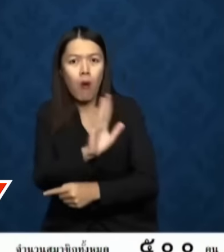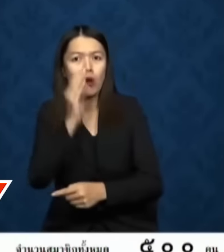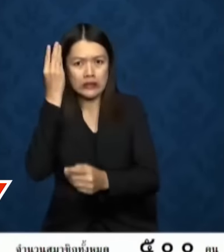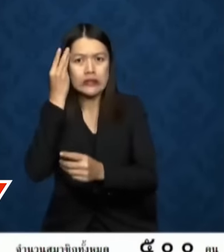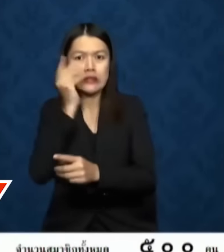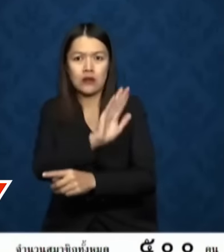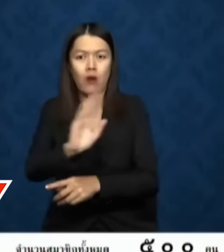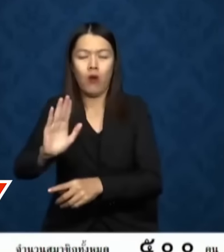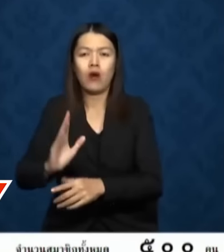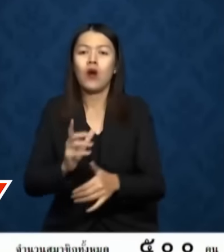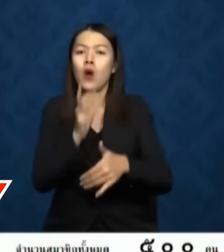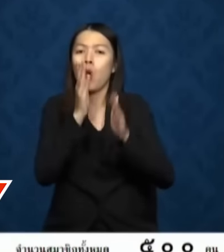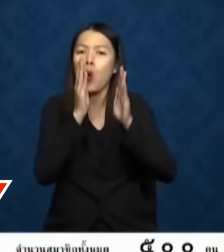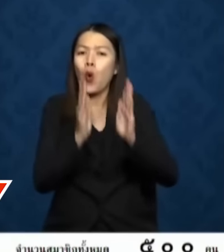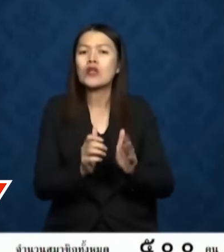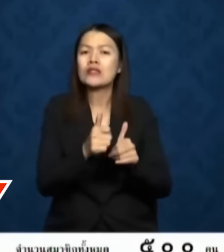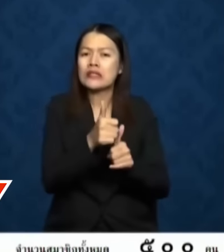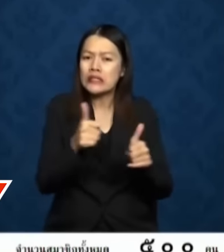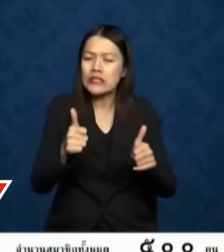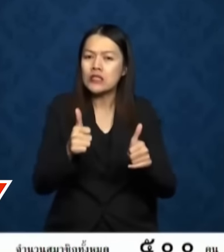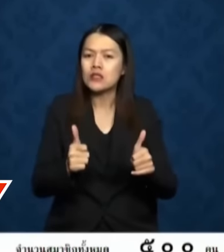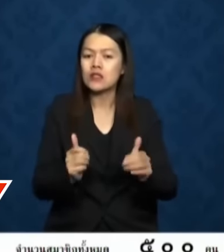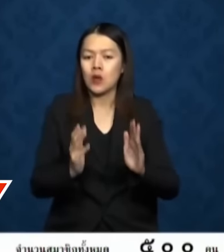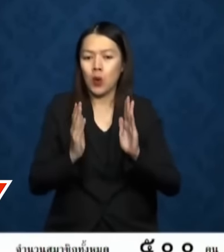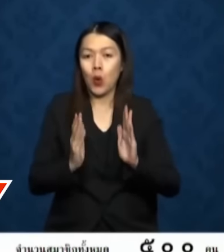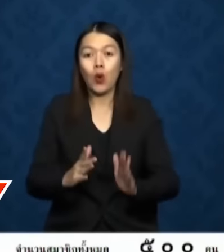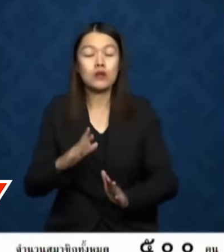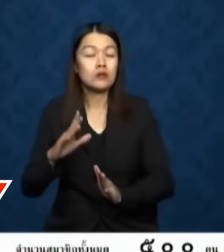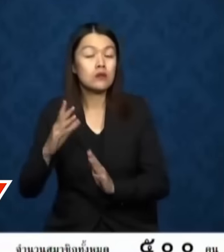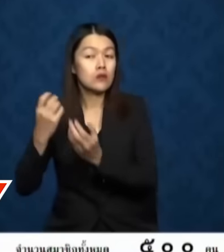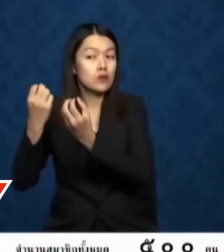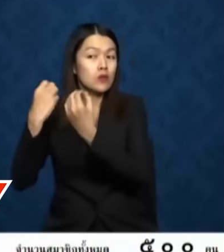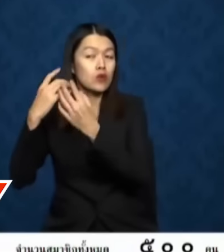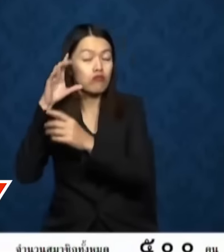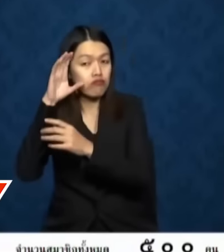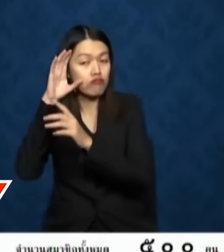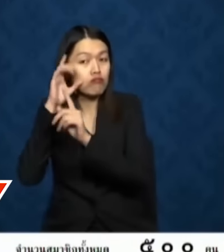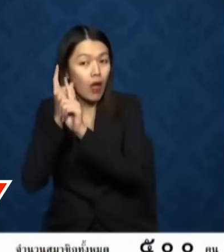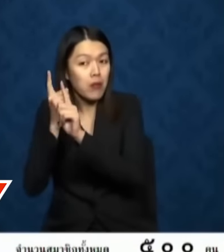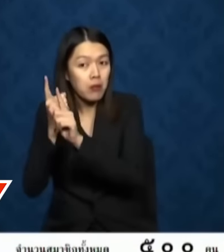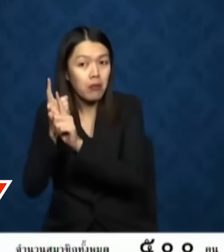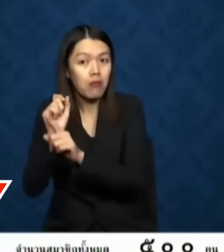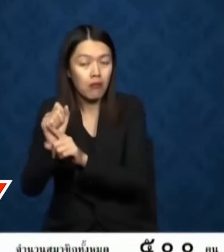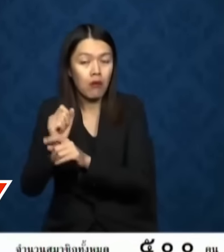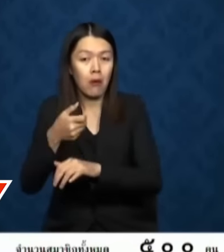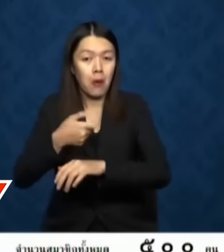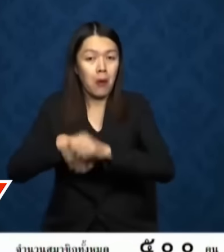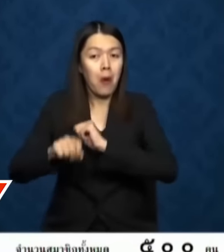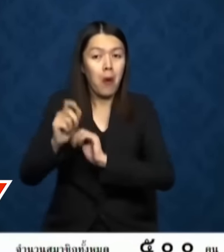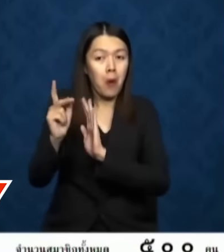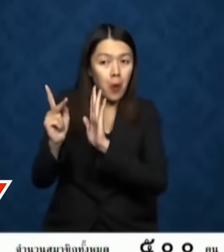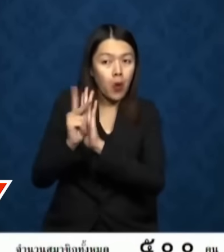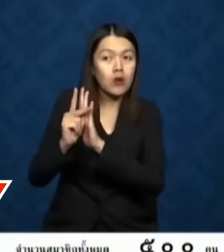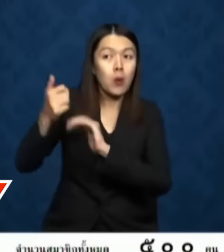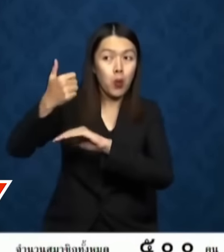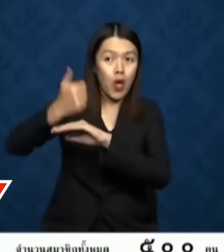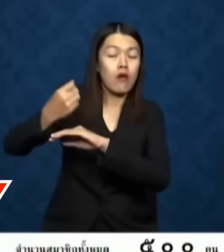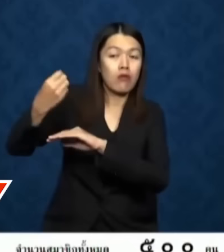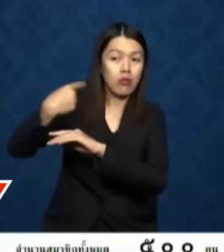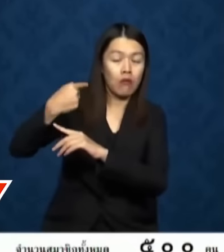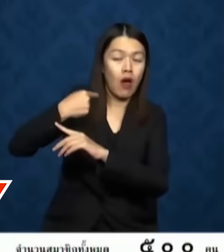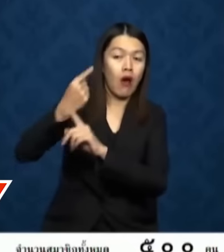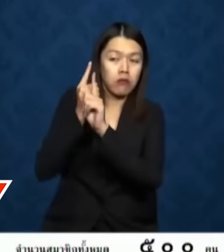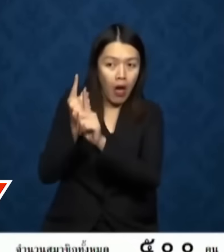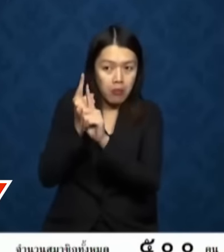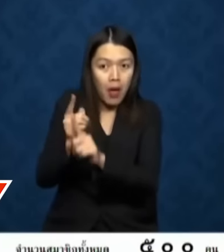จนก่อนว่าคนดีนี้คือประชากรที่เชื่อฟังคำสั่งประชากรที่ปฏิบัติตามกฎที่ผู้ใหญ่ตั้งไว้แม้ก